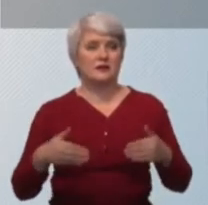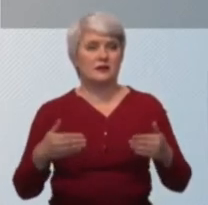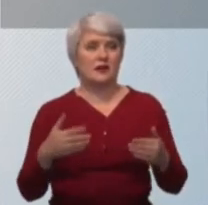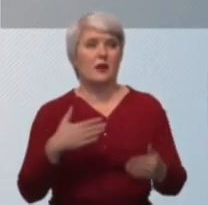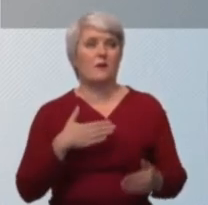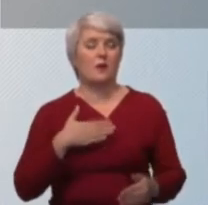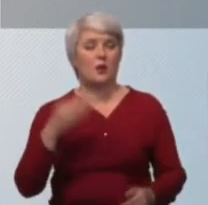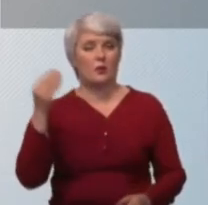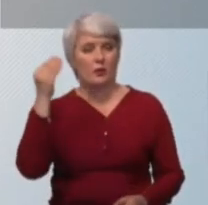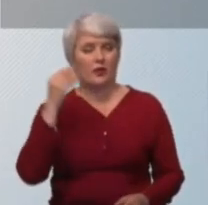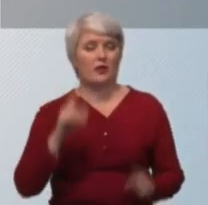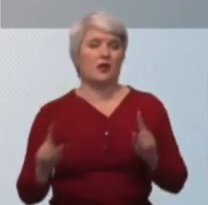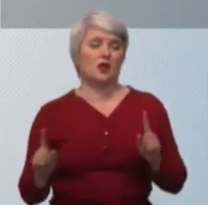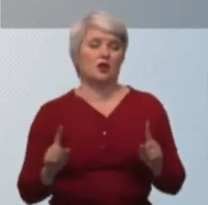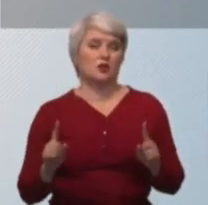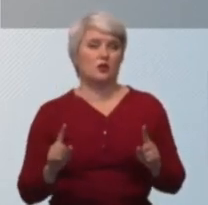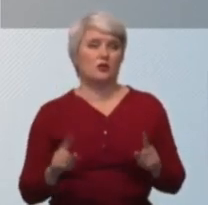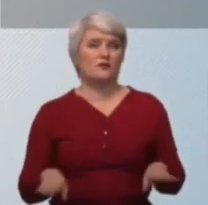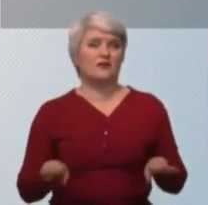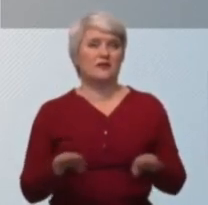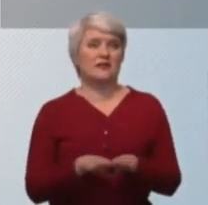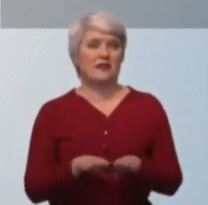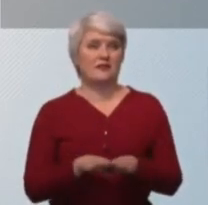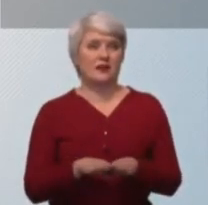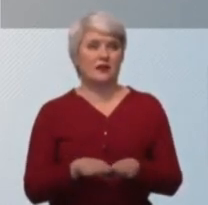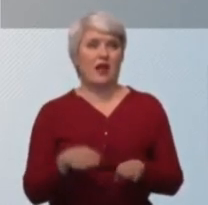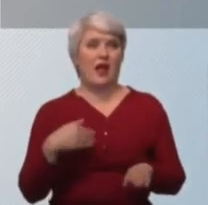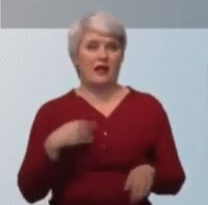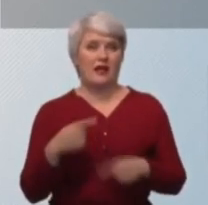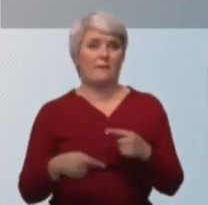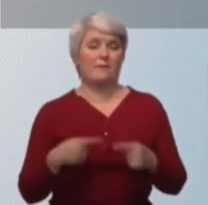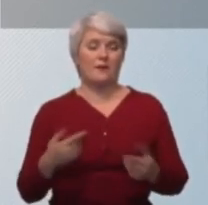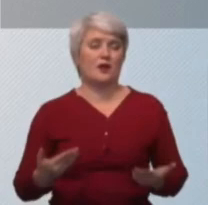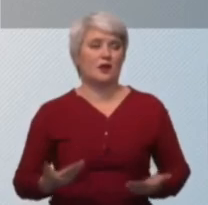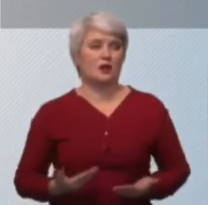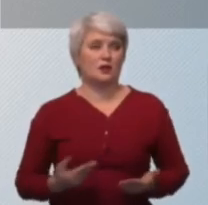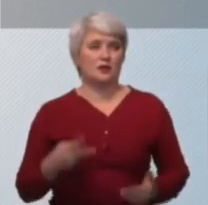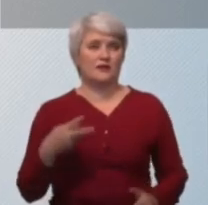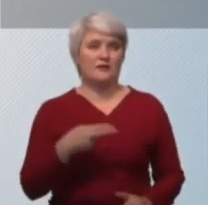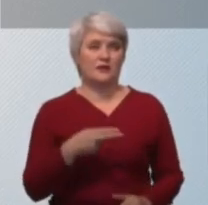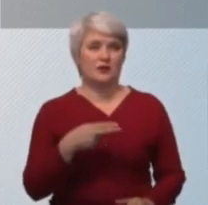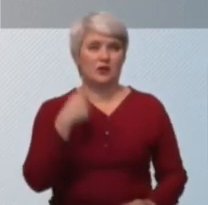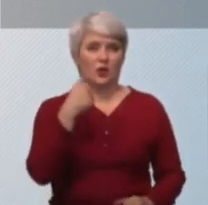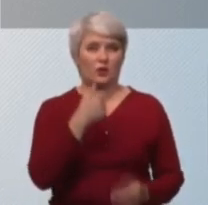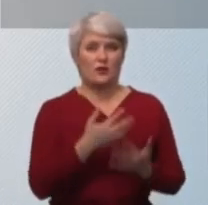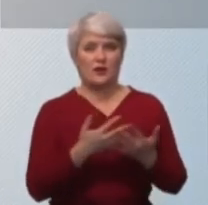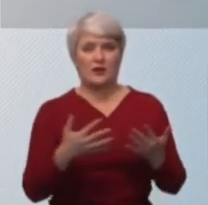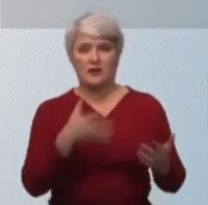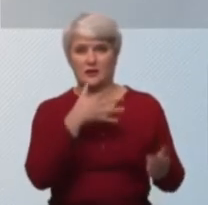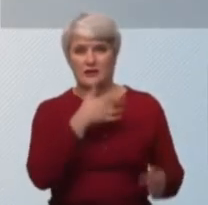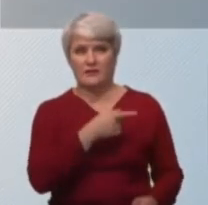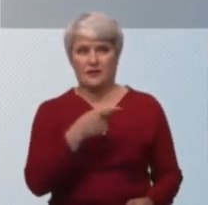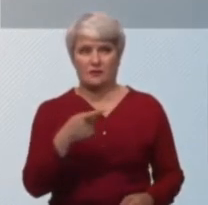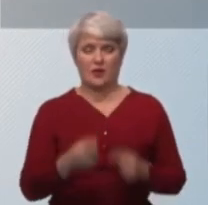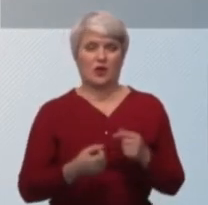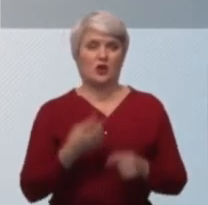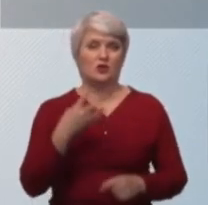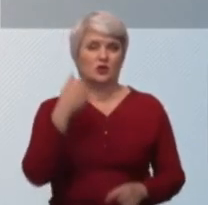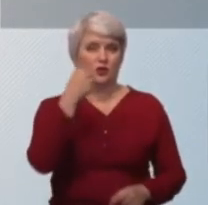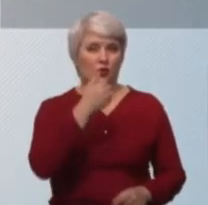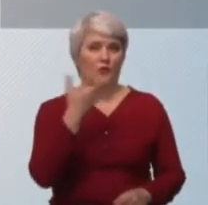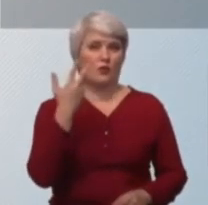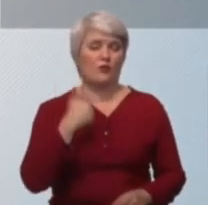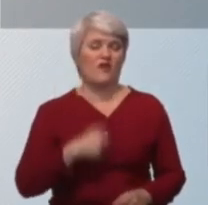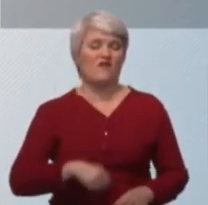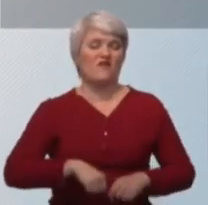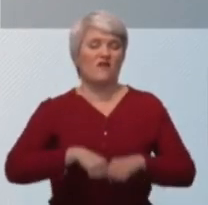Моє мнение, що в порівнянні з тим, а я пережив з 2000 року різні времена, але я пережив 2014 рік, коли